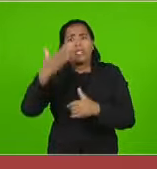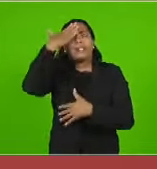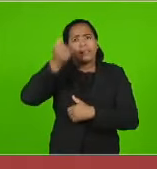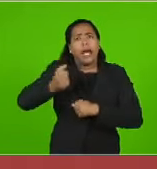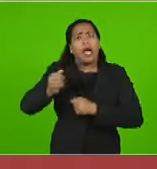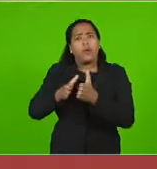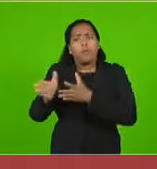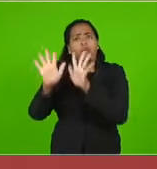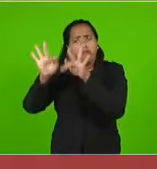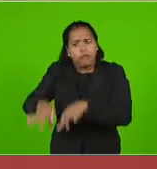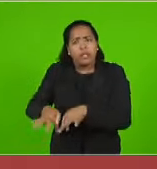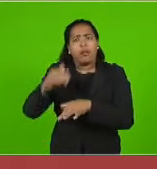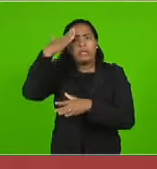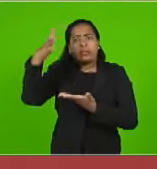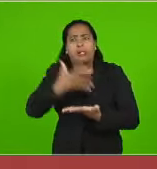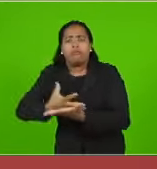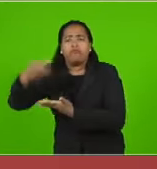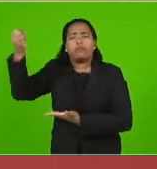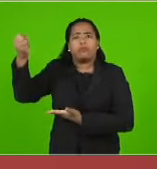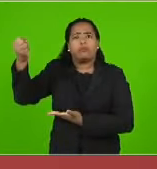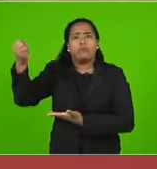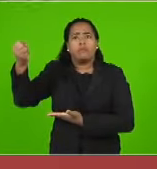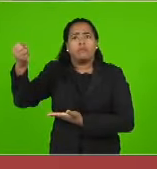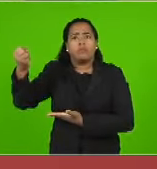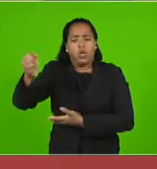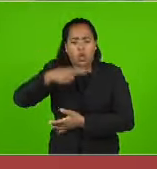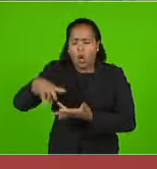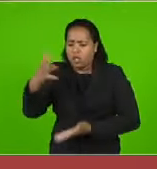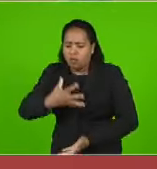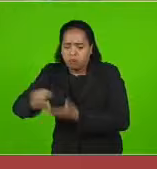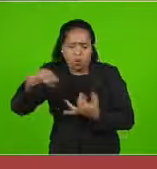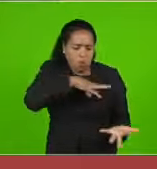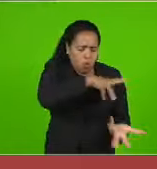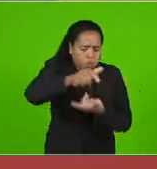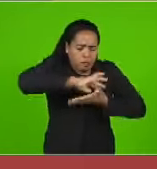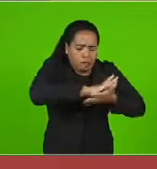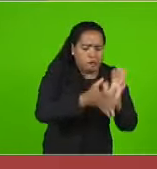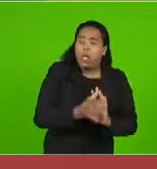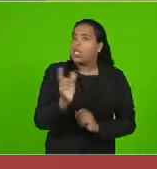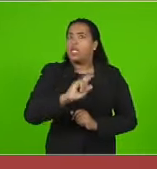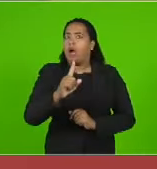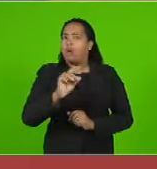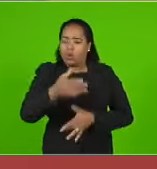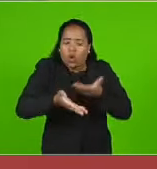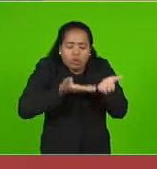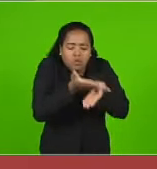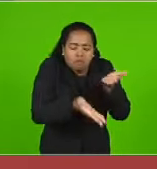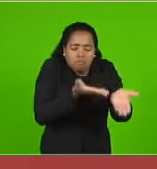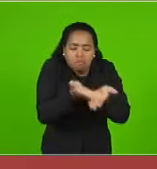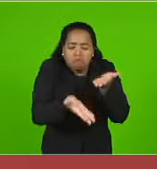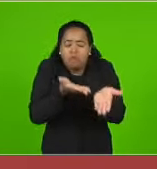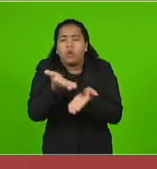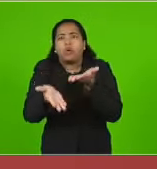к концу. Она уйдет из этого мира. Только это. Мы уйдем, мир бросим, и